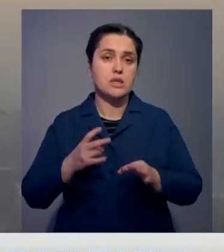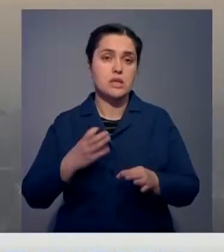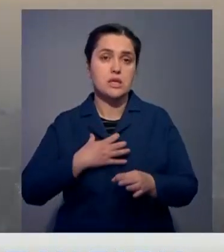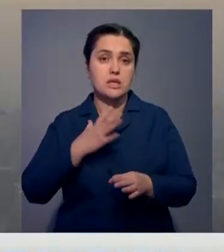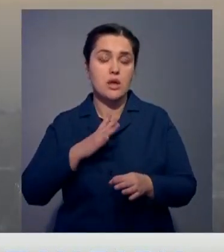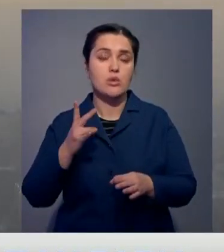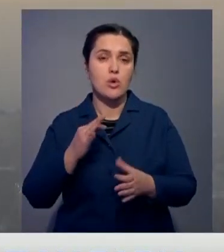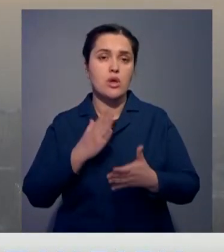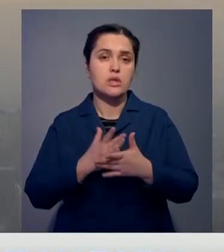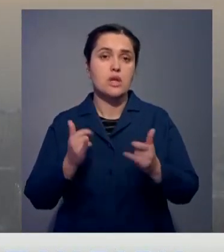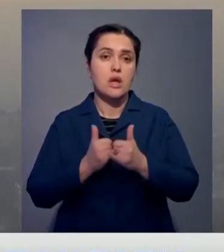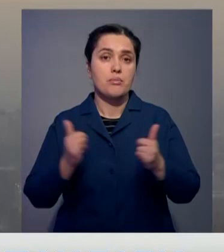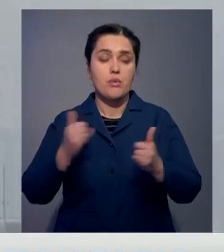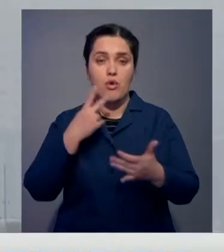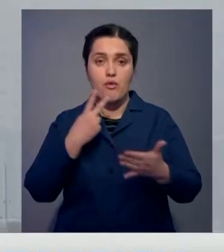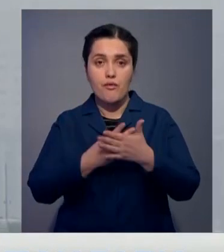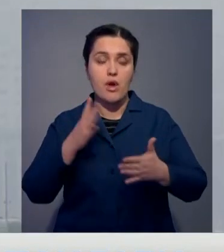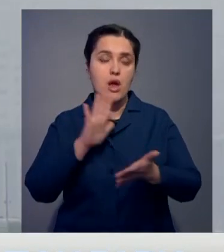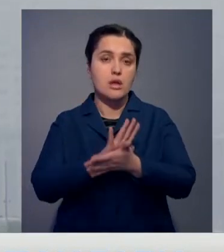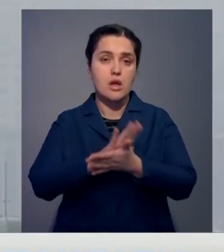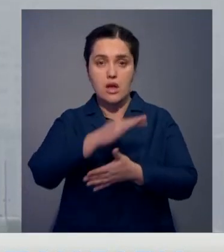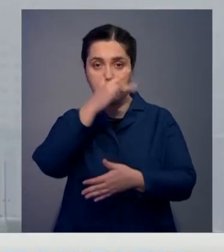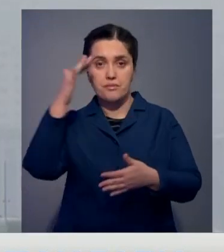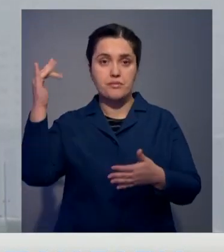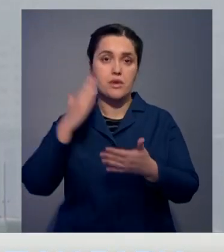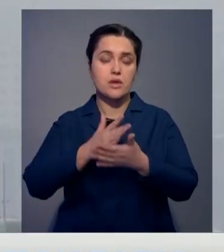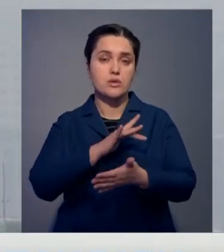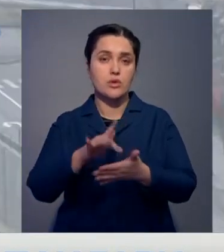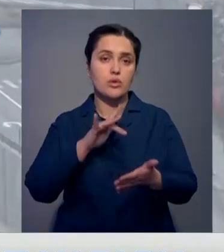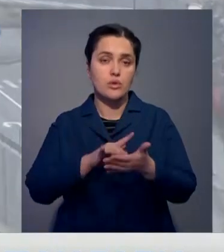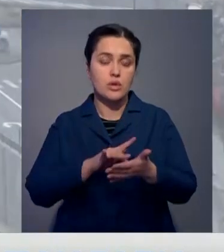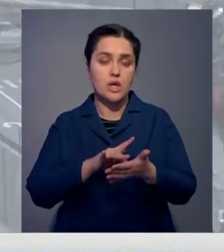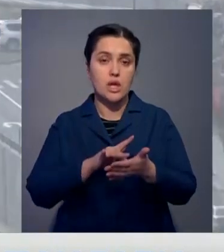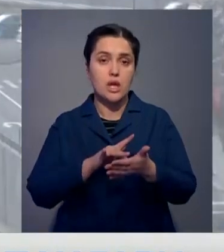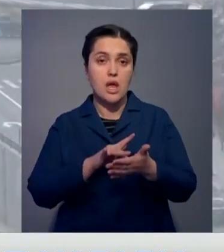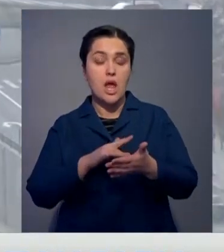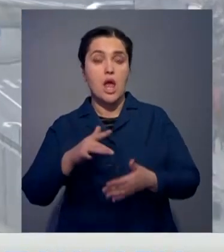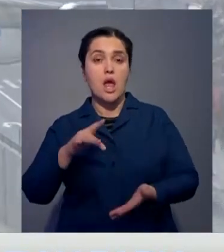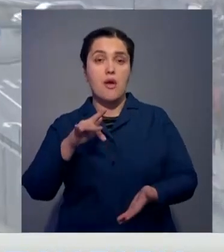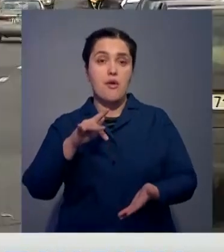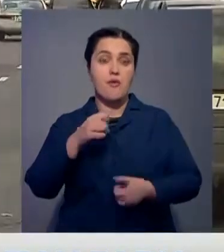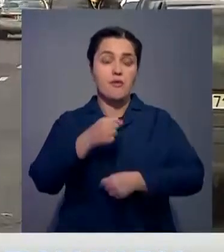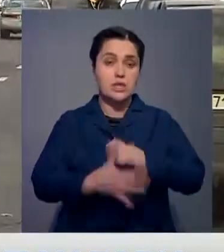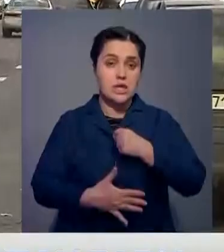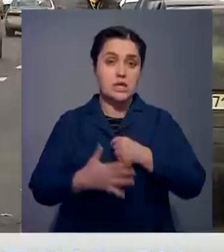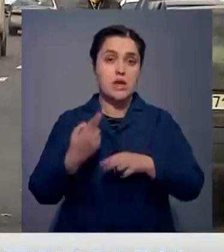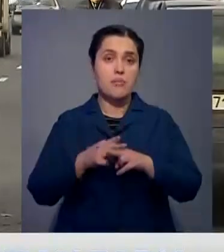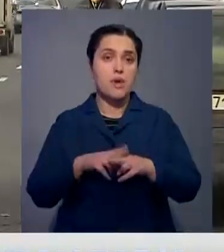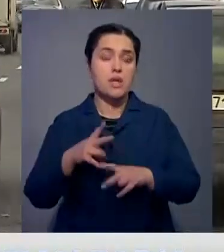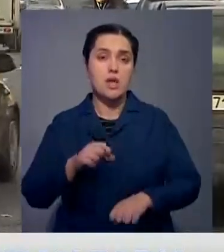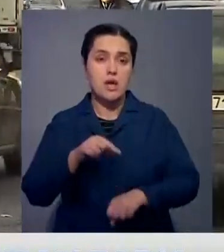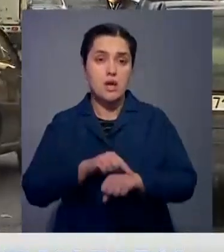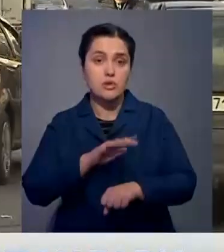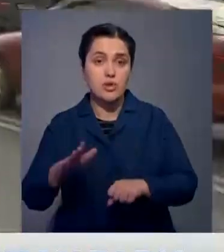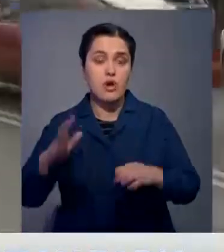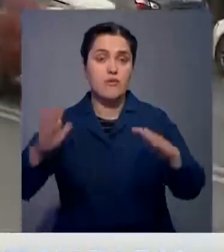хотя превышение есть. И это видно по смогу, который белой пеленой накрыл город, говорят жители. Если в центре особого дискомфорта из-за него не ощущают,